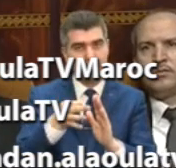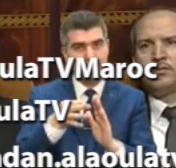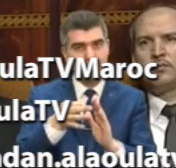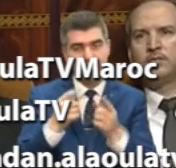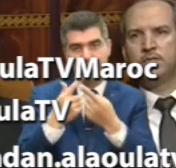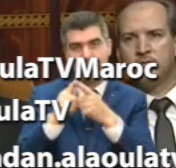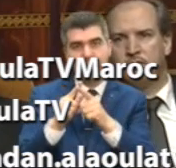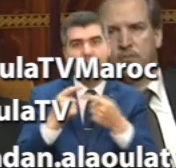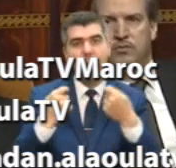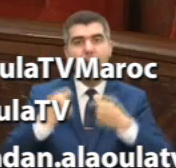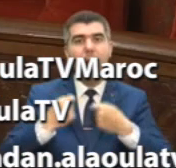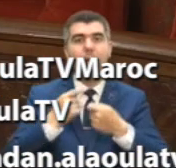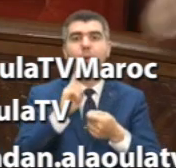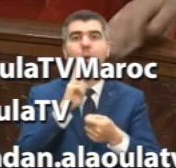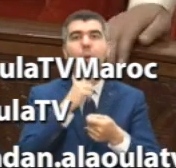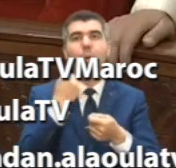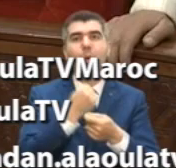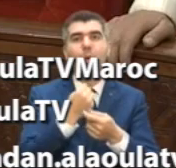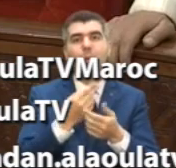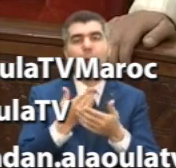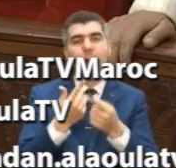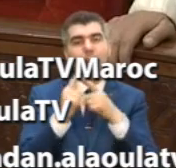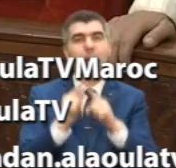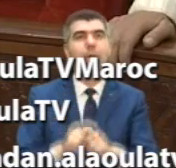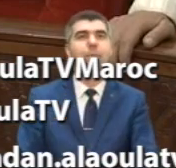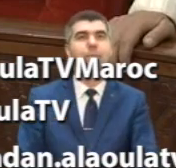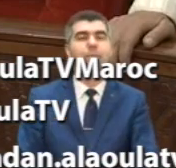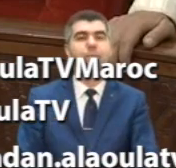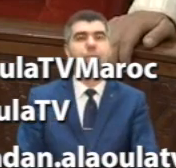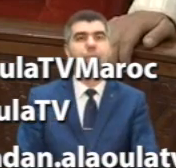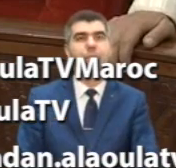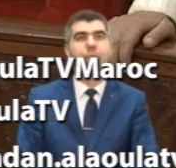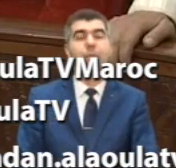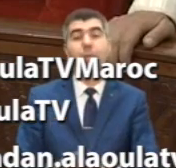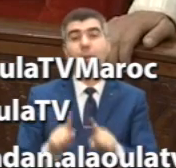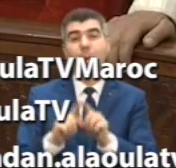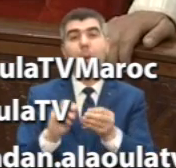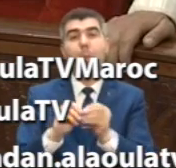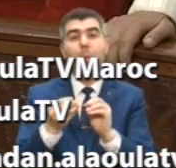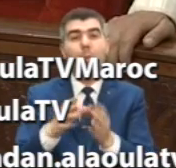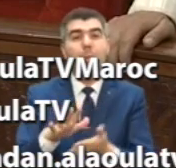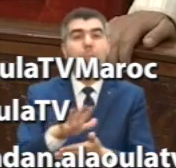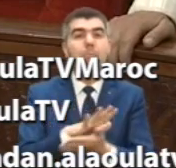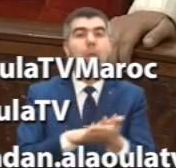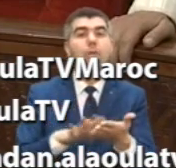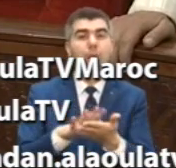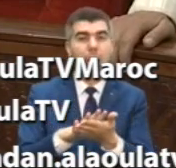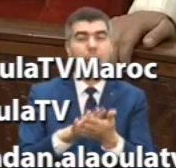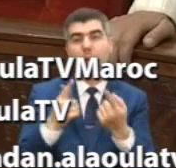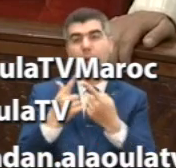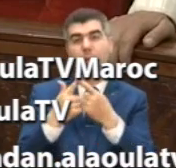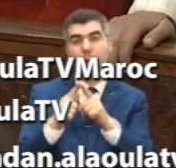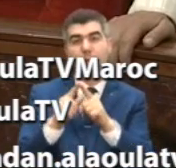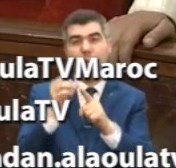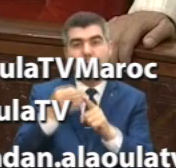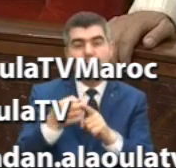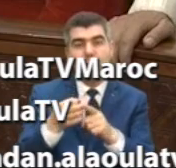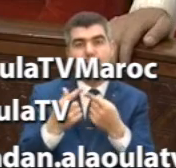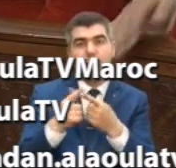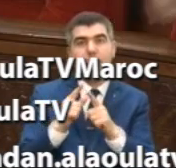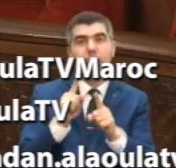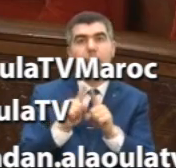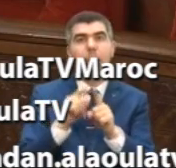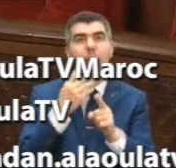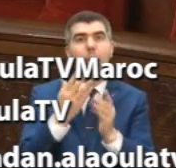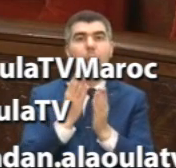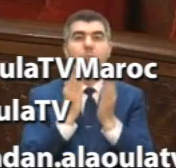مستوى رئاسة الحكومة في اجتماعات متتالية، وتبين بالفعل أن هناك إشكالات في المرسوم التطبيقي المتعلق بنظام التغطية